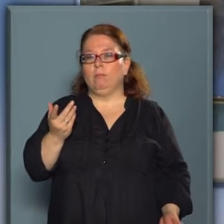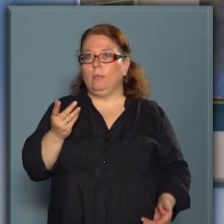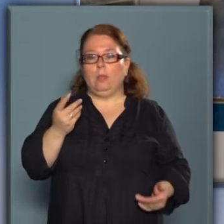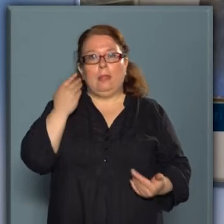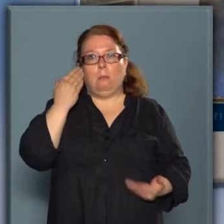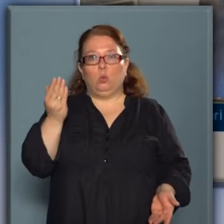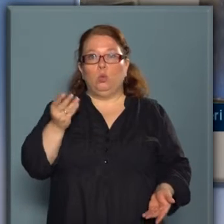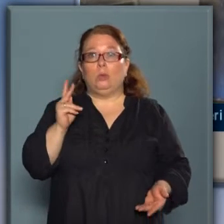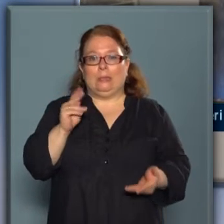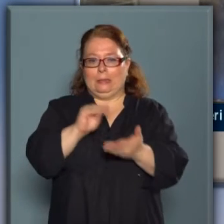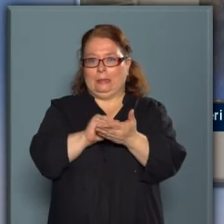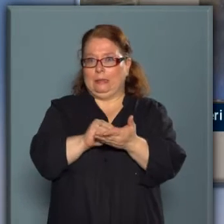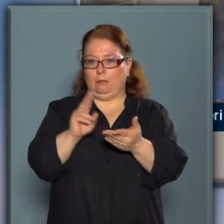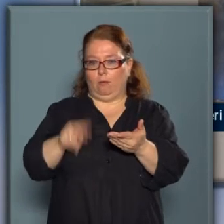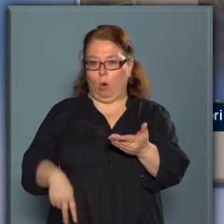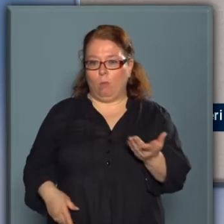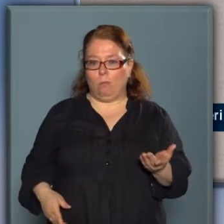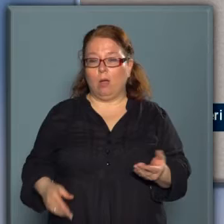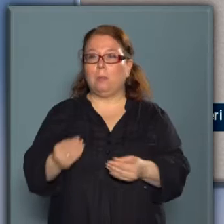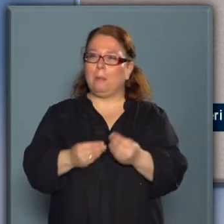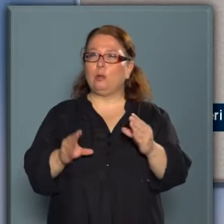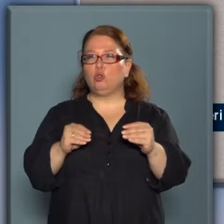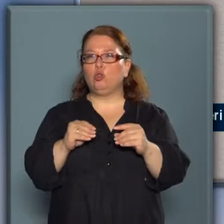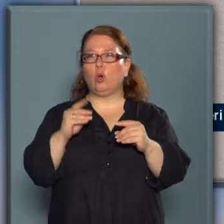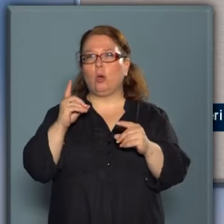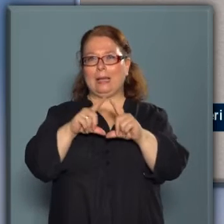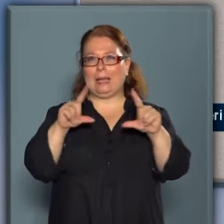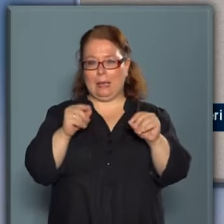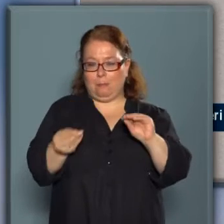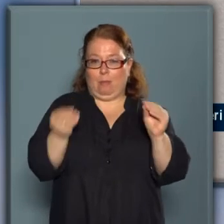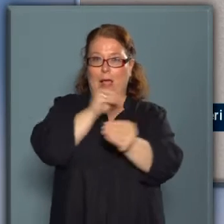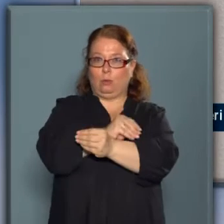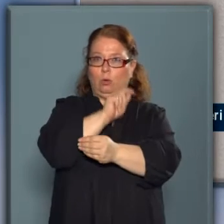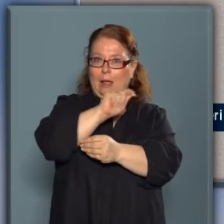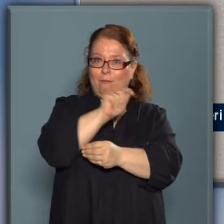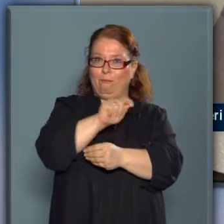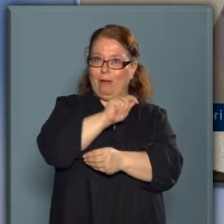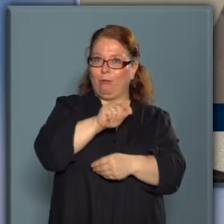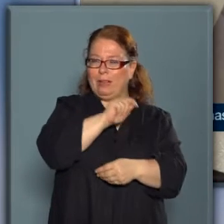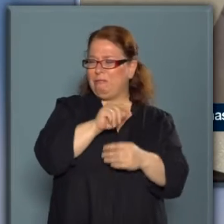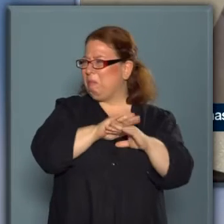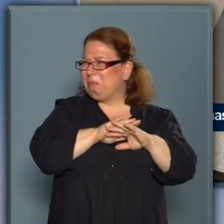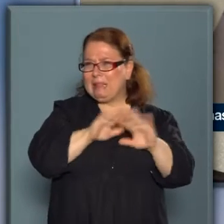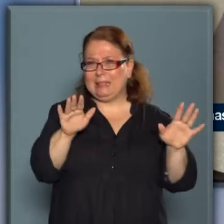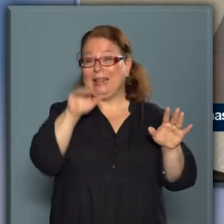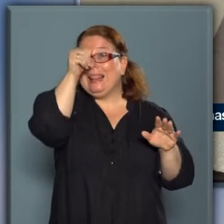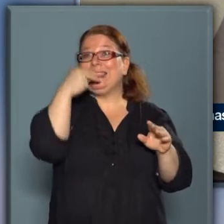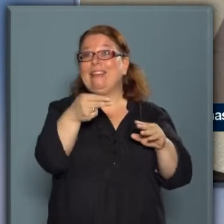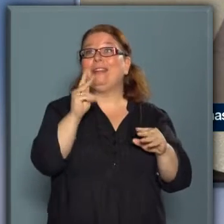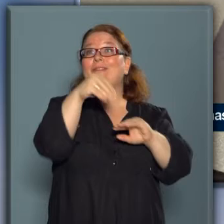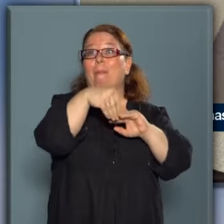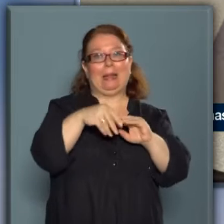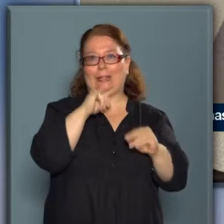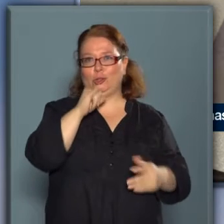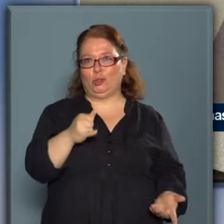amikről nem tudjuk, hogy kiket ábrázol, mert ugye sok képnek a hátoldalán mindenféle más rá van írva, csak az nem, hogy